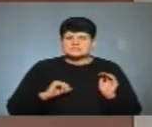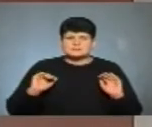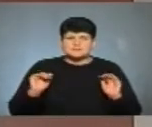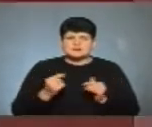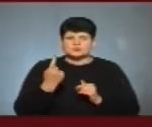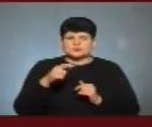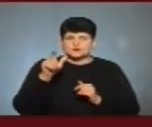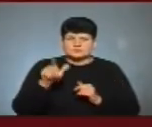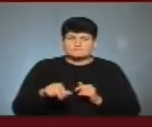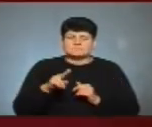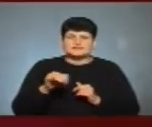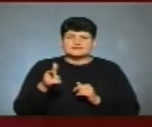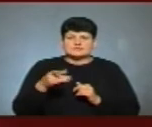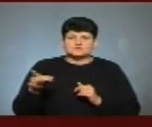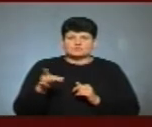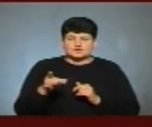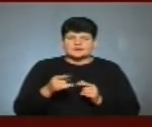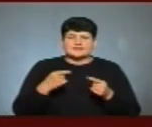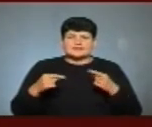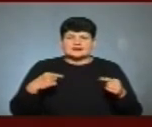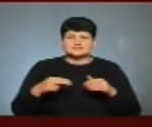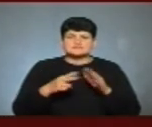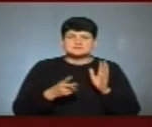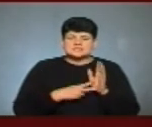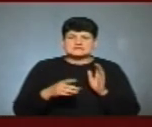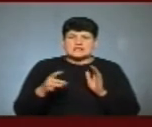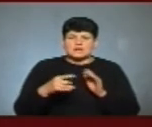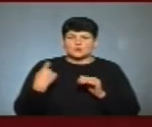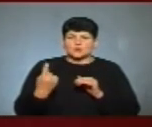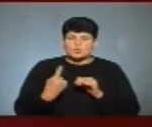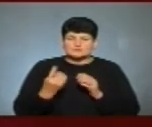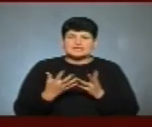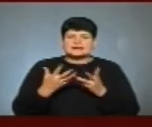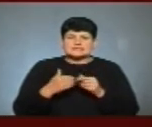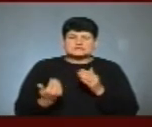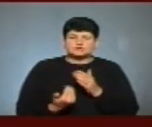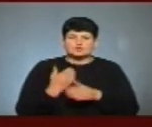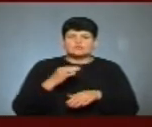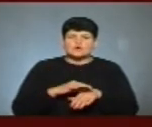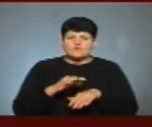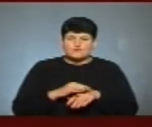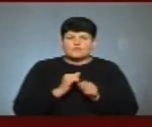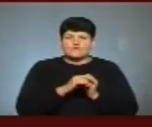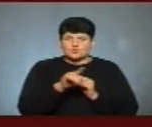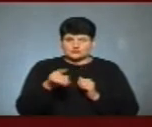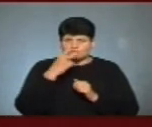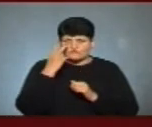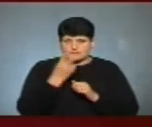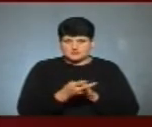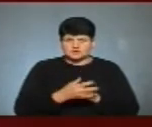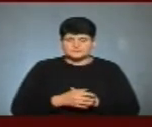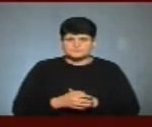одна особа – в Підгаєцькому районі, решта – в 17 районах області. Кількість нових хворих у кожному з них ви бачите на